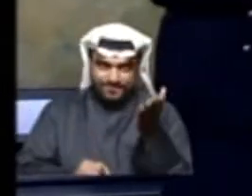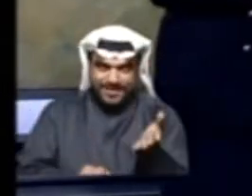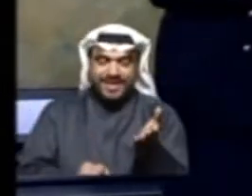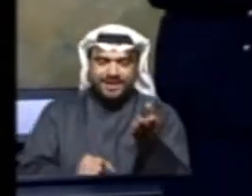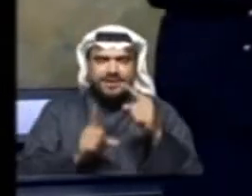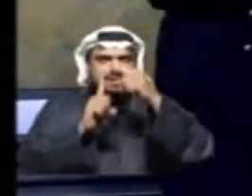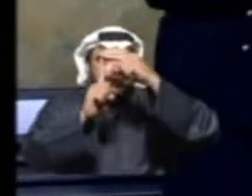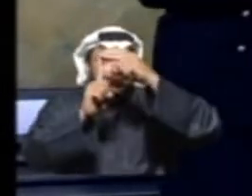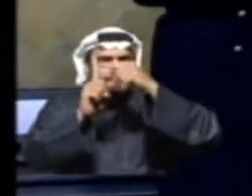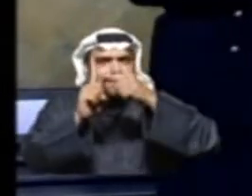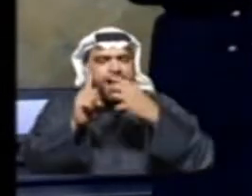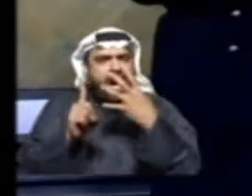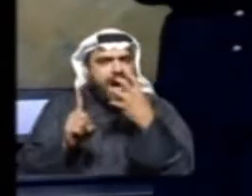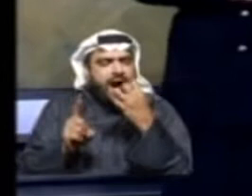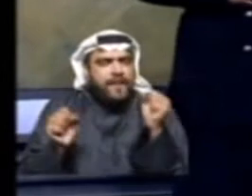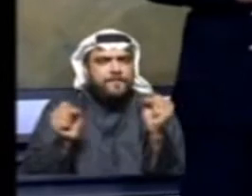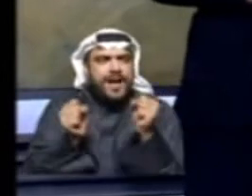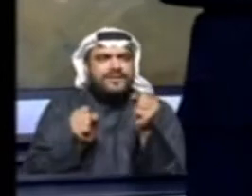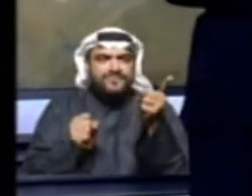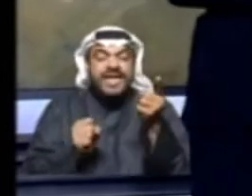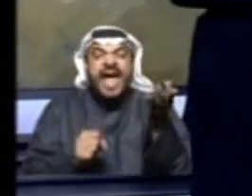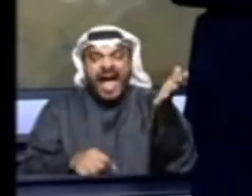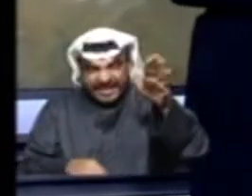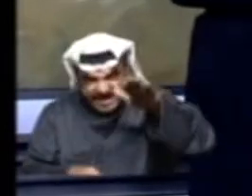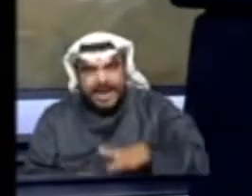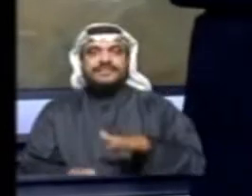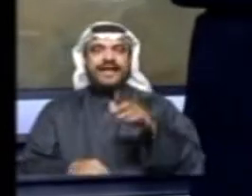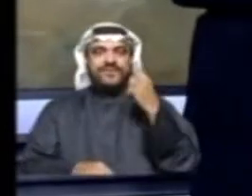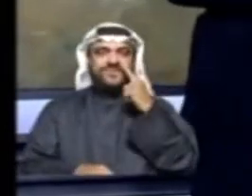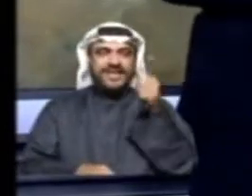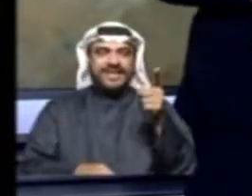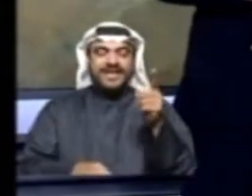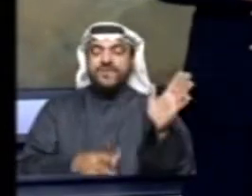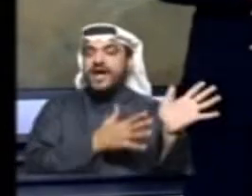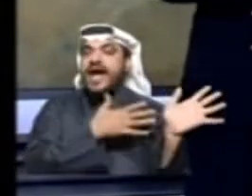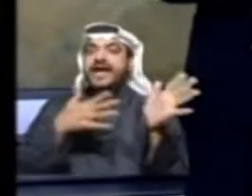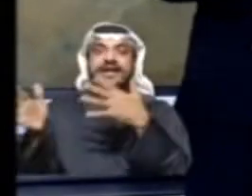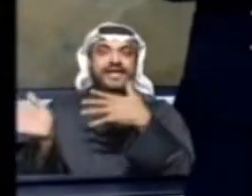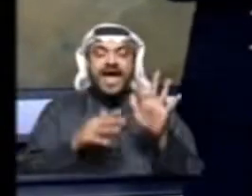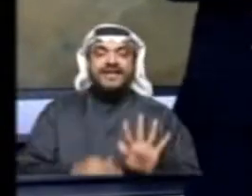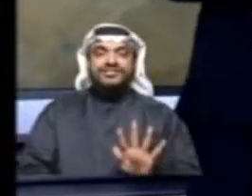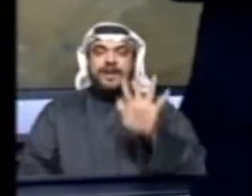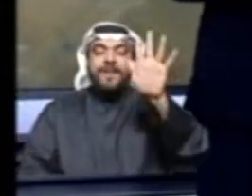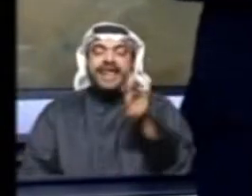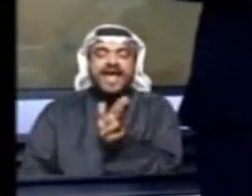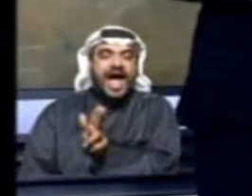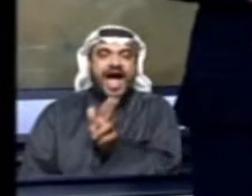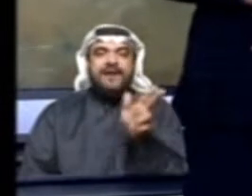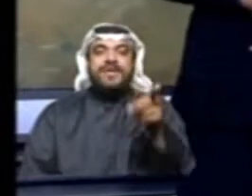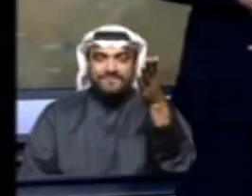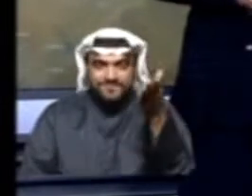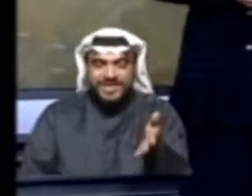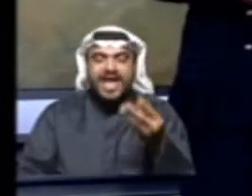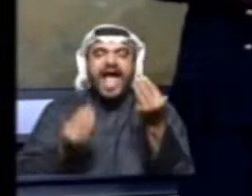الدرجات المحطوطة على الخريطة، وأيضا تستمر معنا الرياح الشمالية الغربية إلى متقلبة الاتجاه